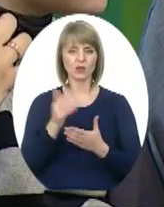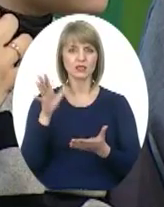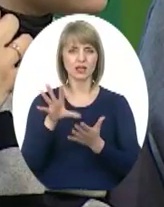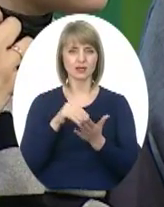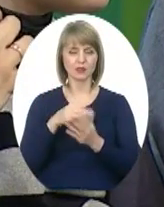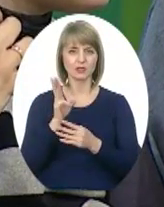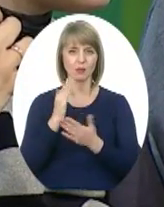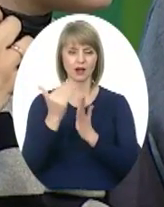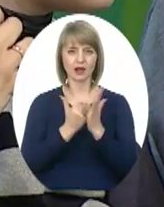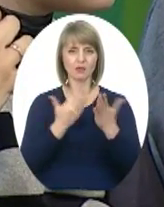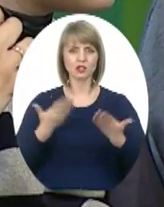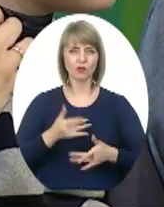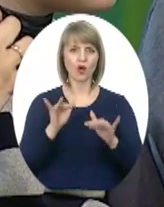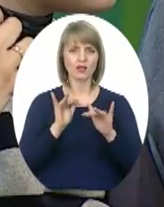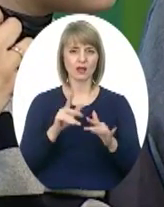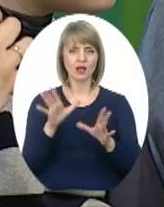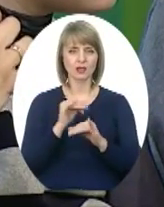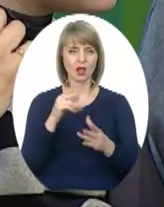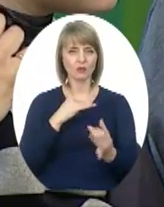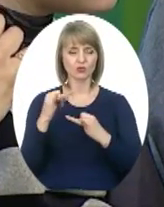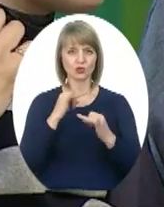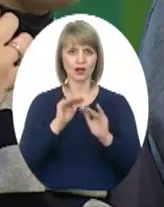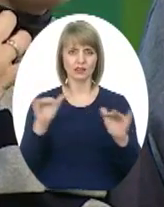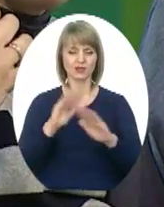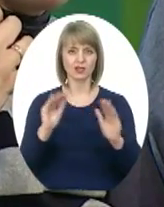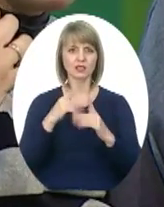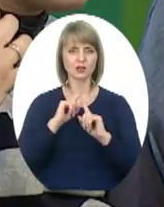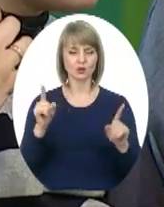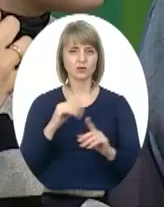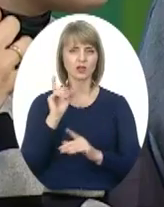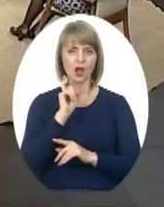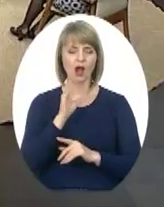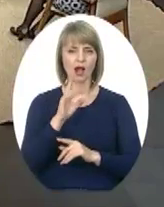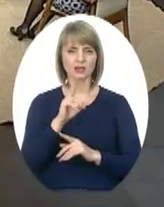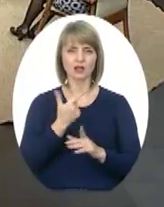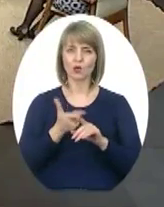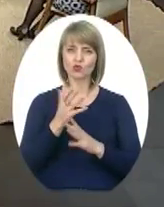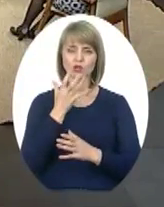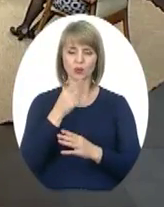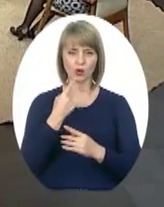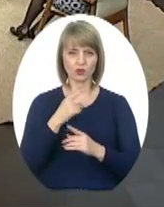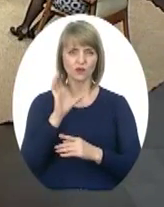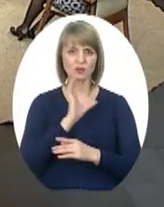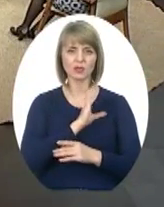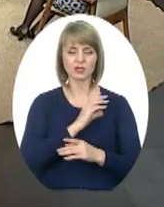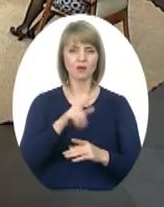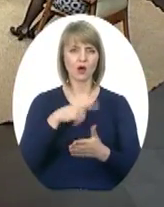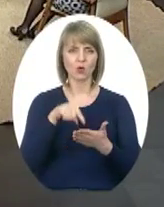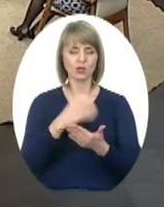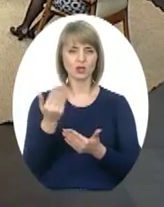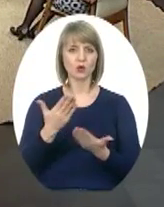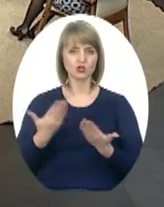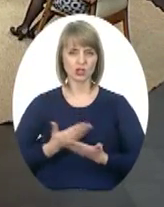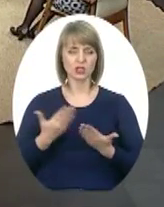Мы познакомились на записи программы «Живое дело», где обсуждали развитие детей с особенностями. И Оксана очень тепло говорила о том, что в